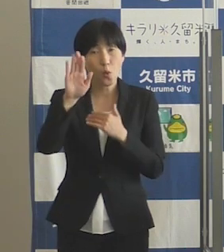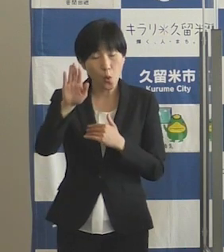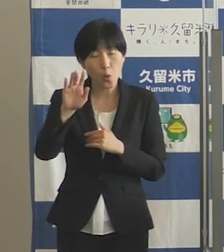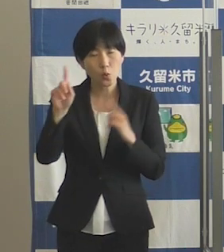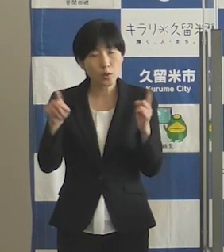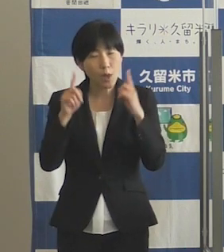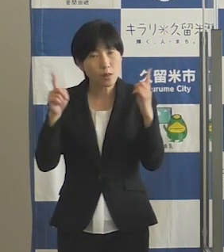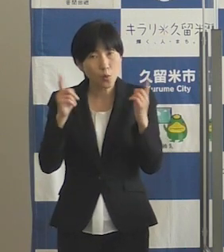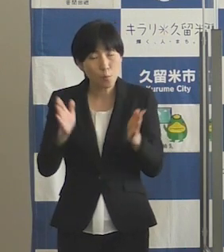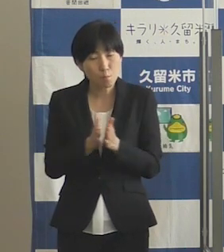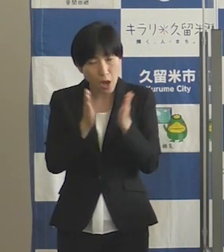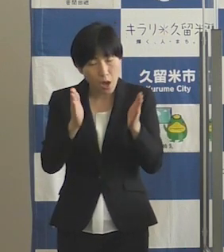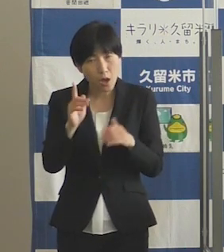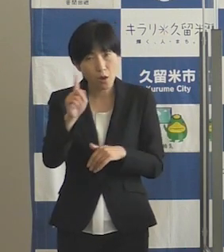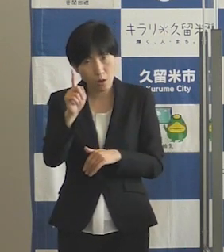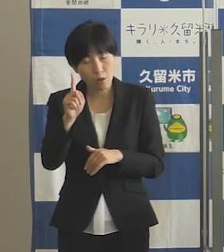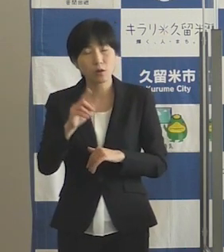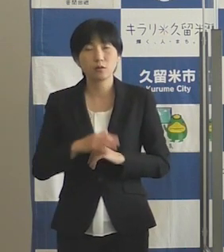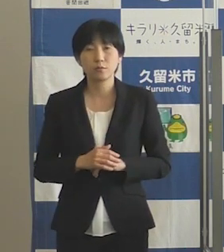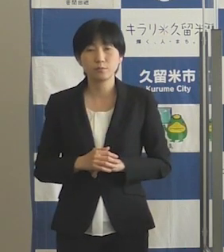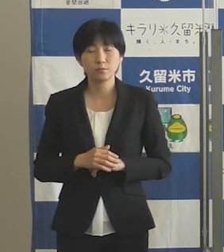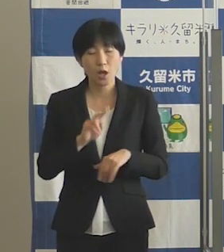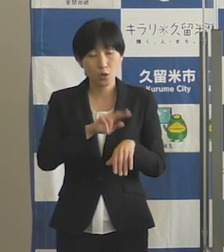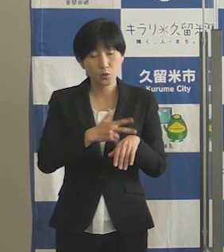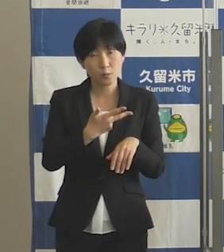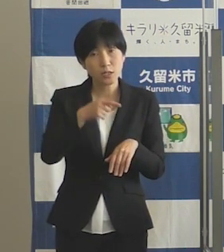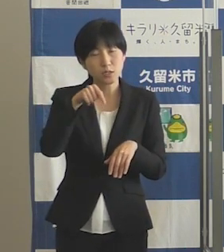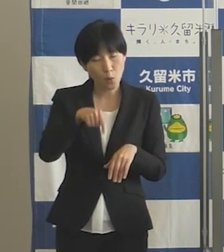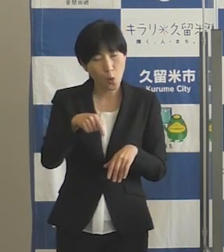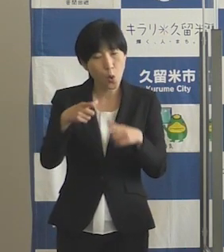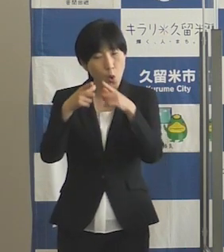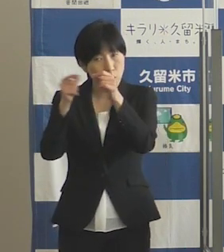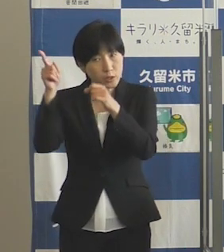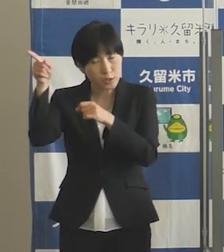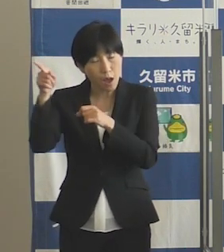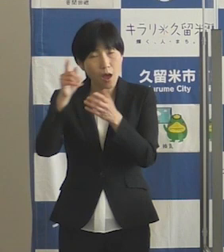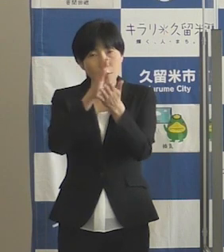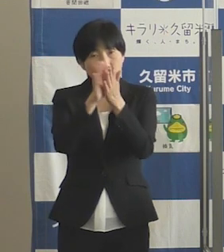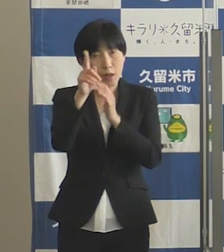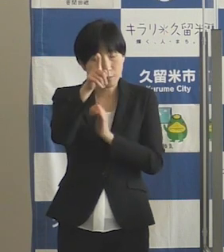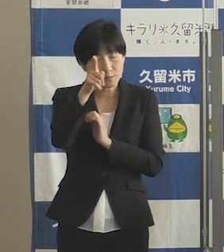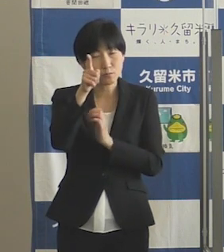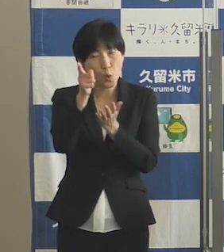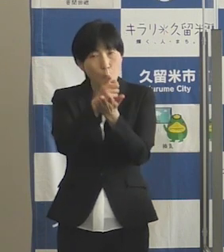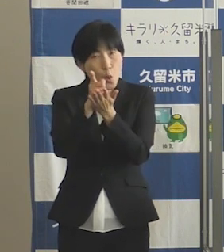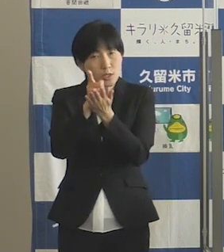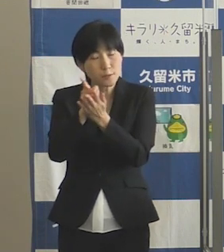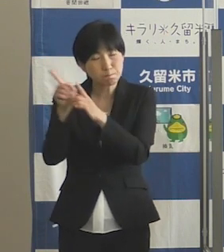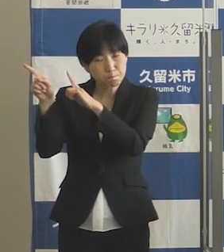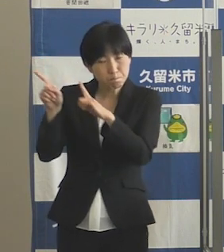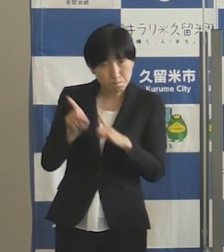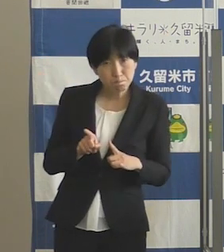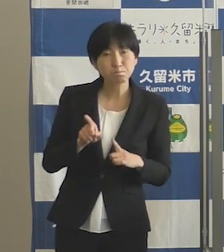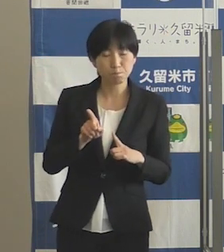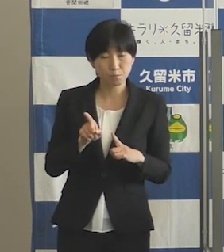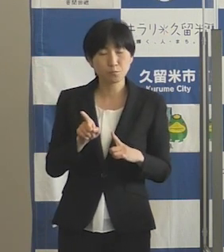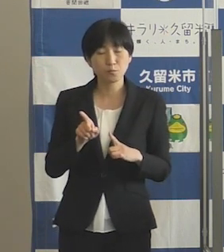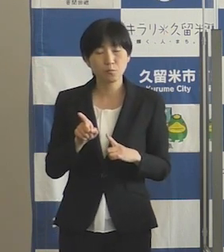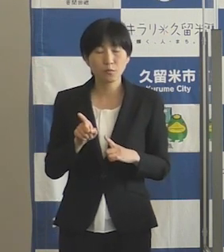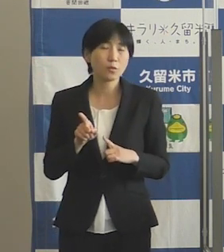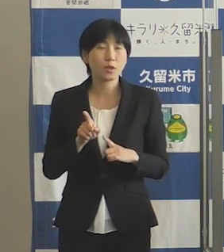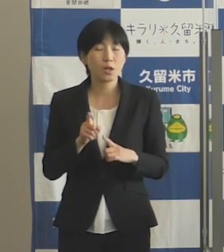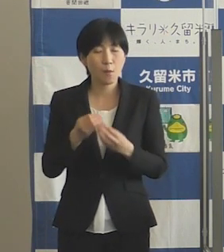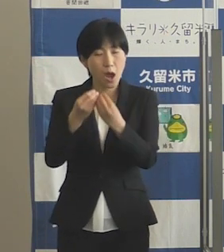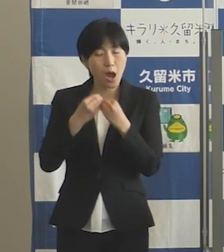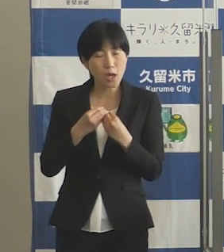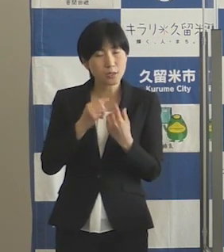ベント開催につきましては、久留米市も国や県のガイドラインに従って感染対策